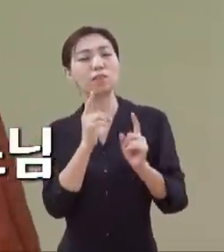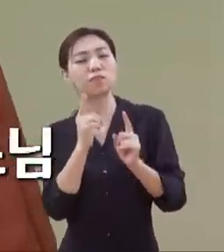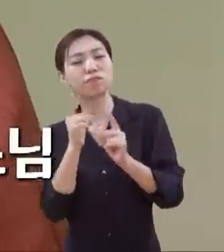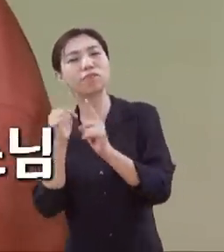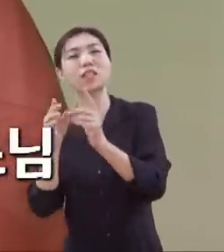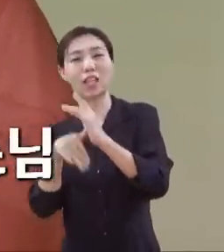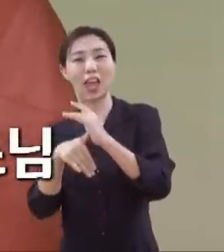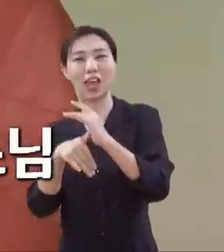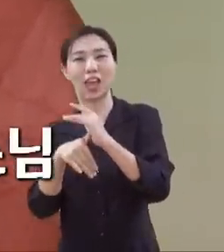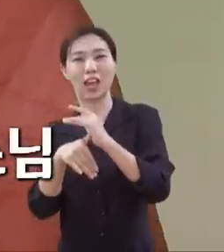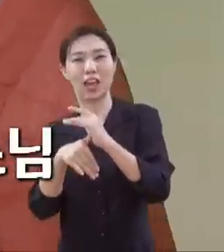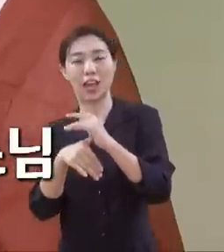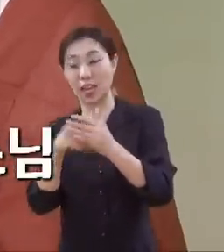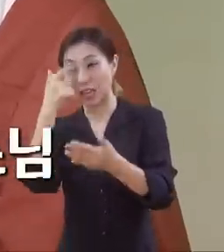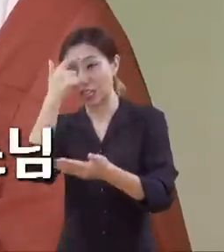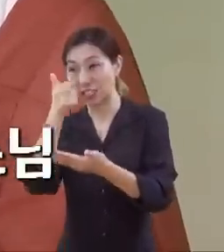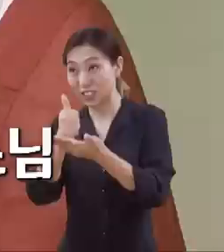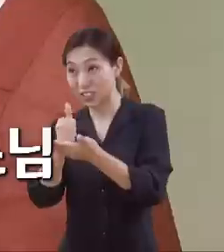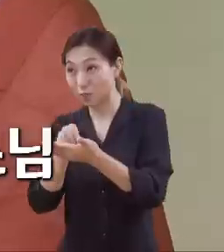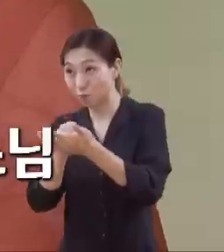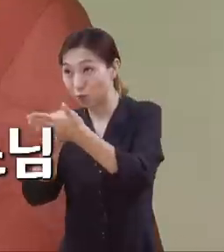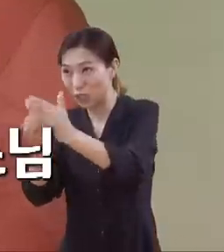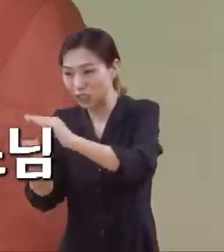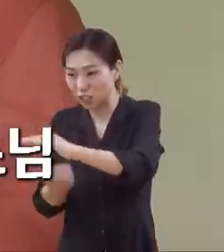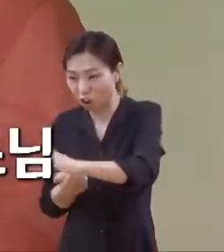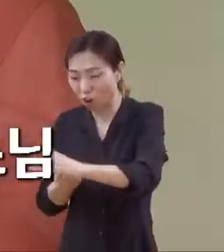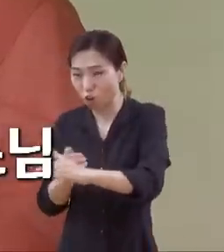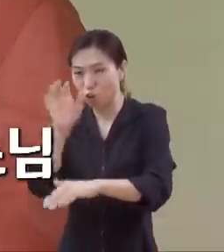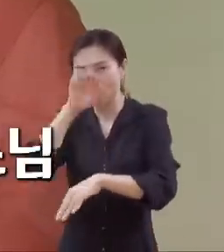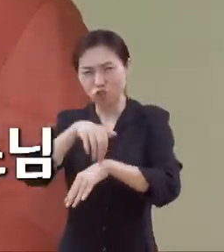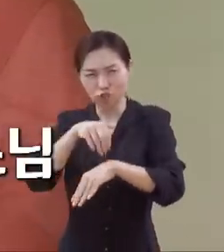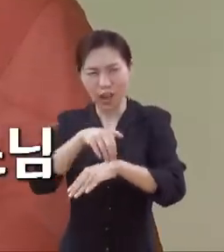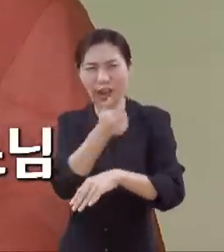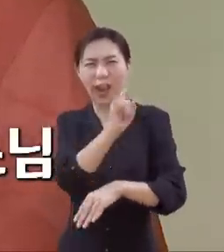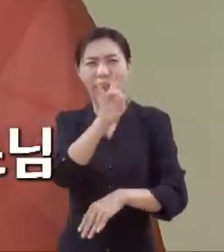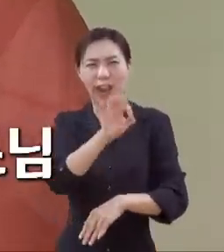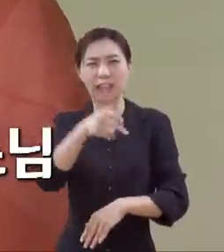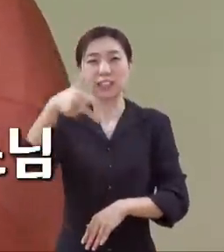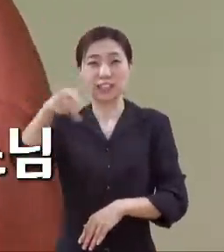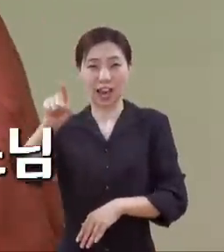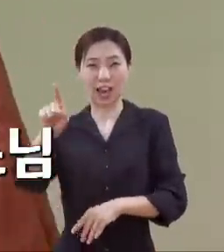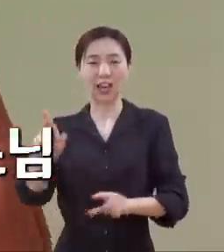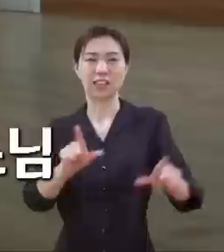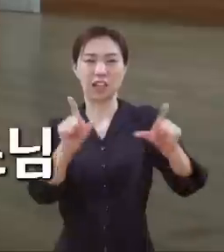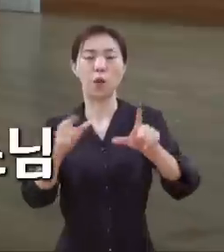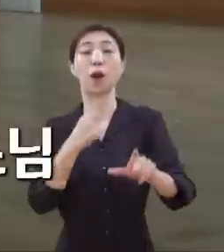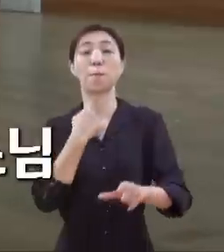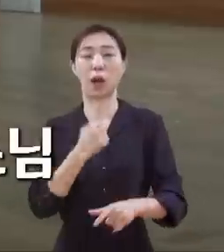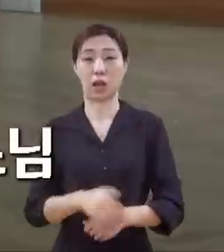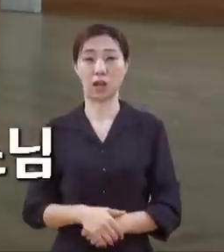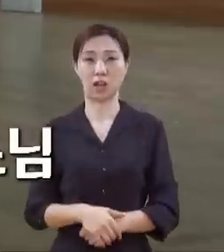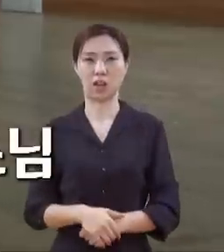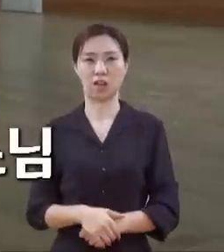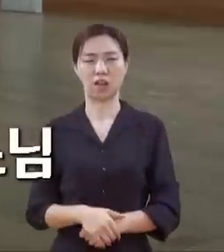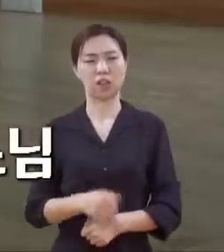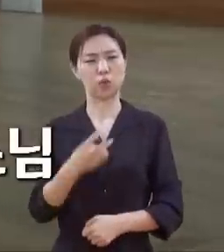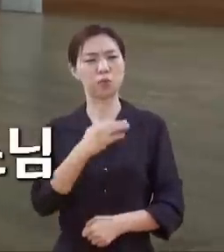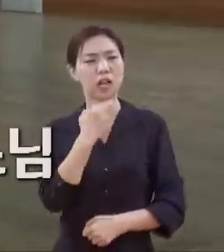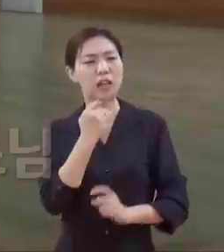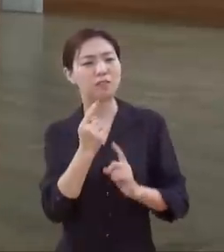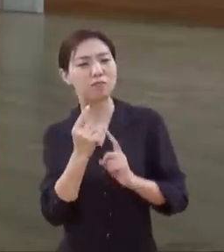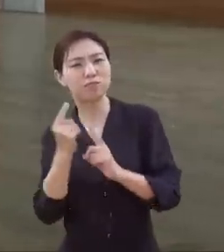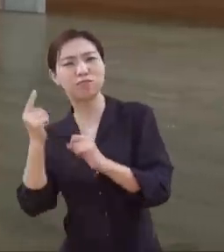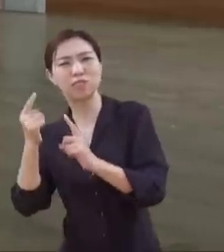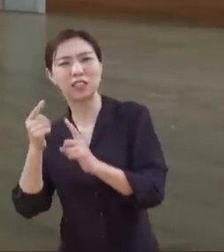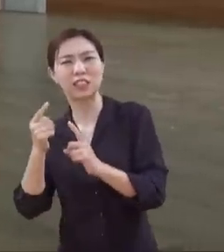무릅 관절염이 있었대 무릎에 관절염이 있어 가지고 한 10여년 동안 출가하기 전에